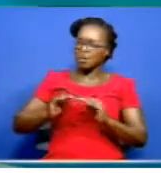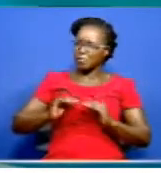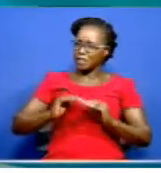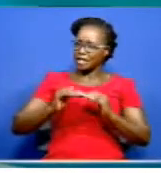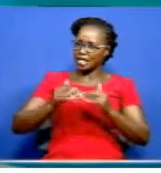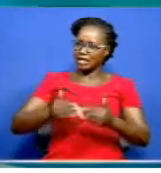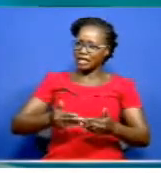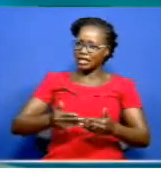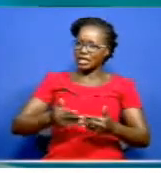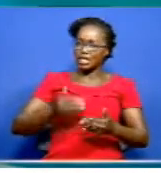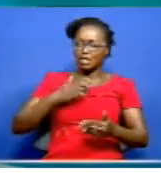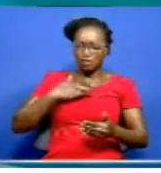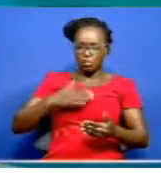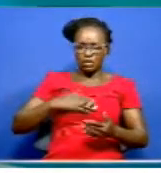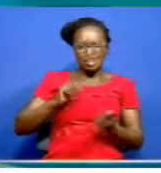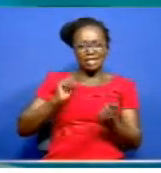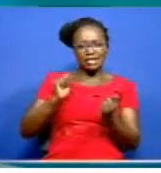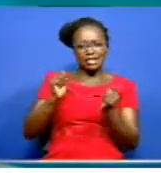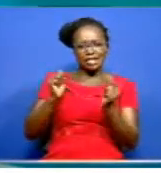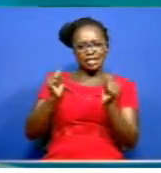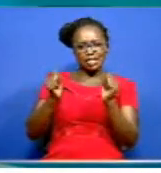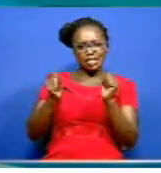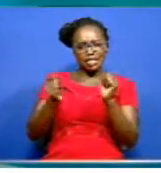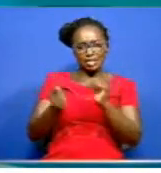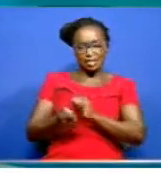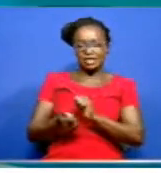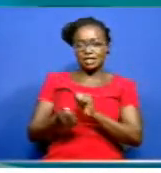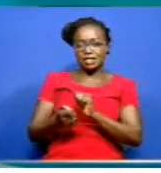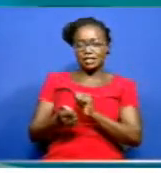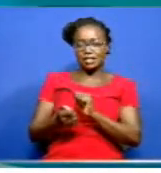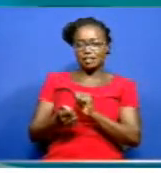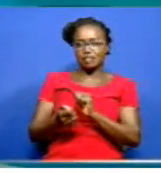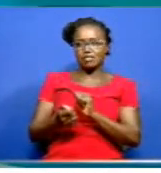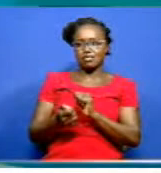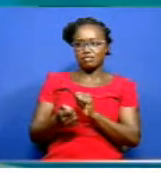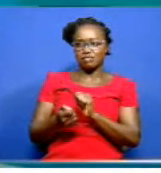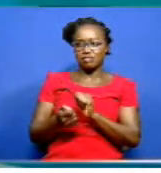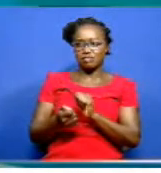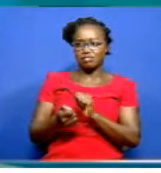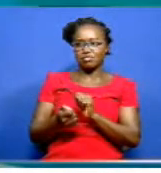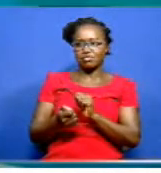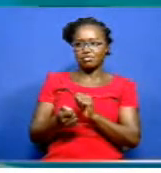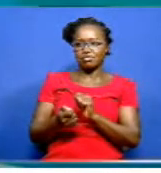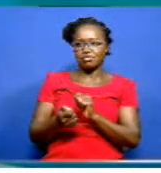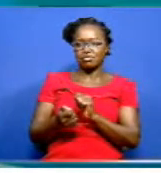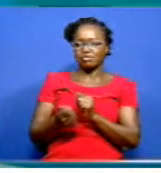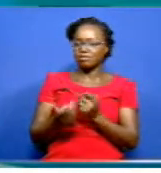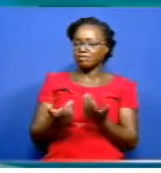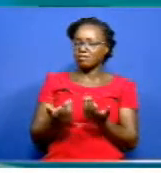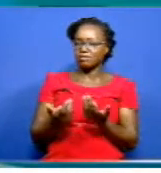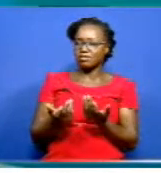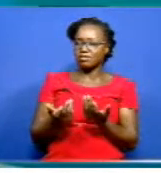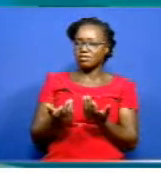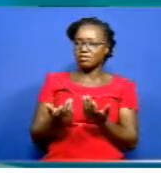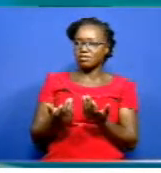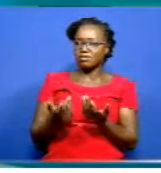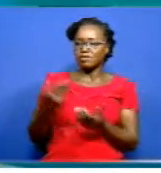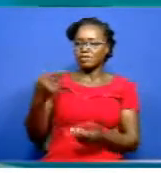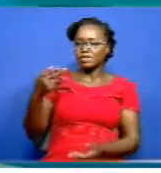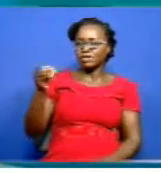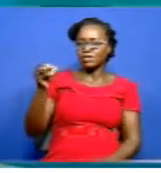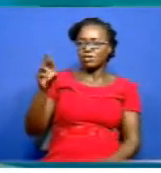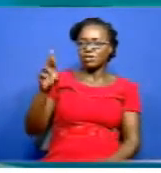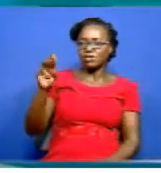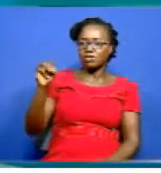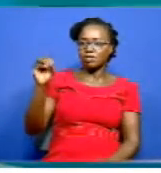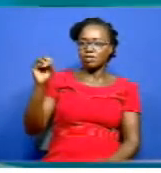vitu mwilini hubadilika. Kwa ufupi, hormones hubadilika. Kunakuwa na influx ya hormones nyingi, na